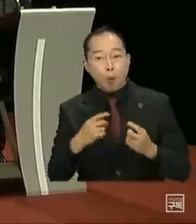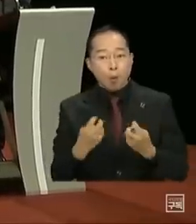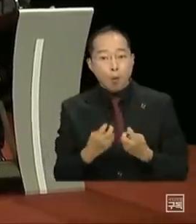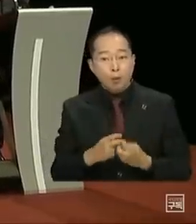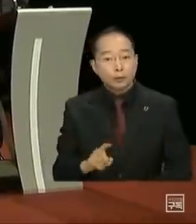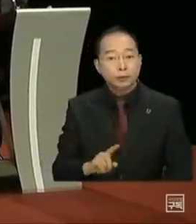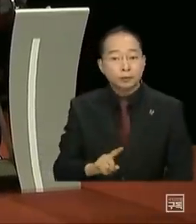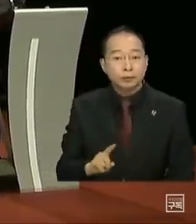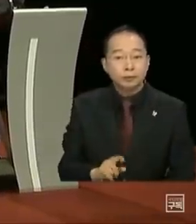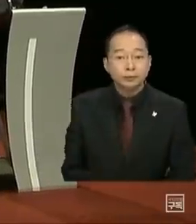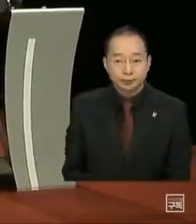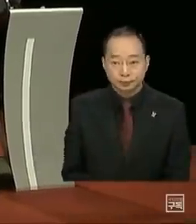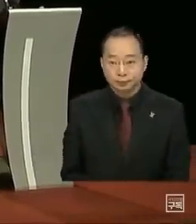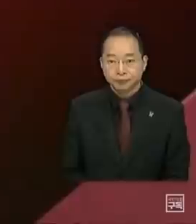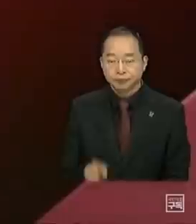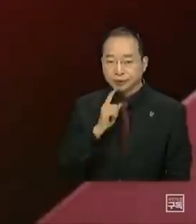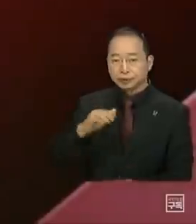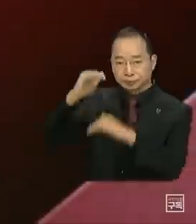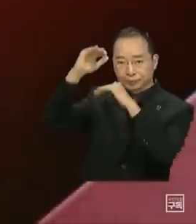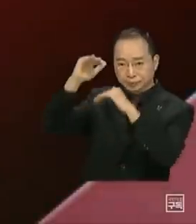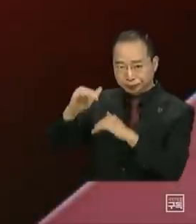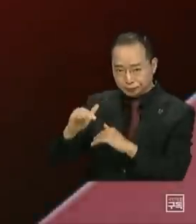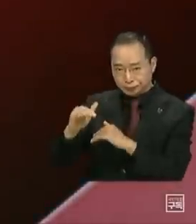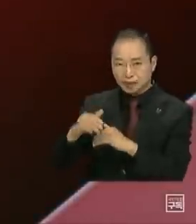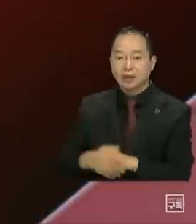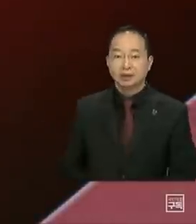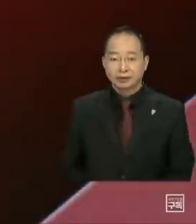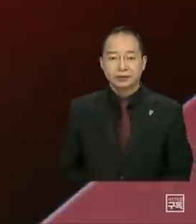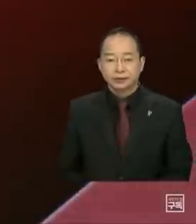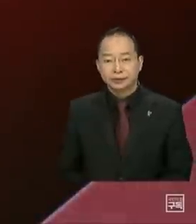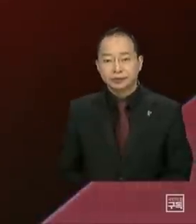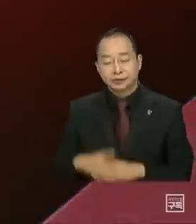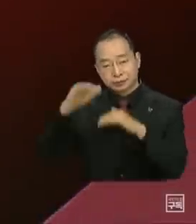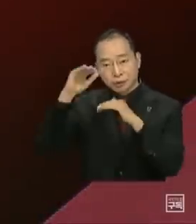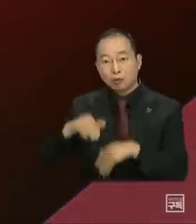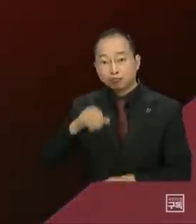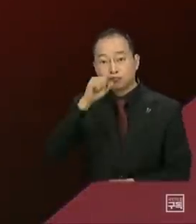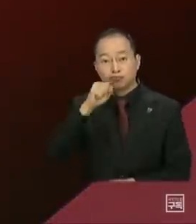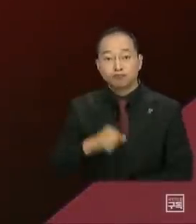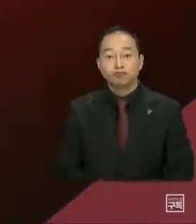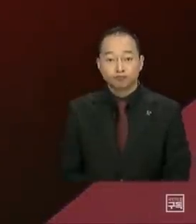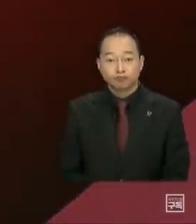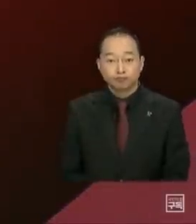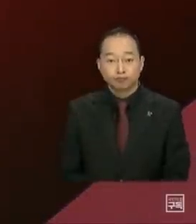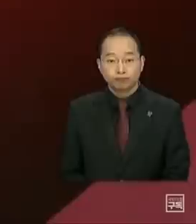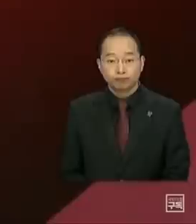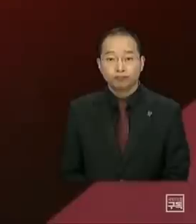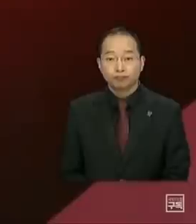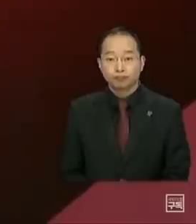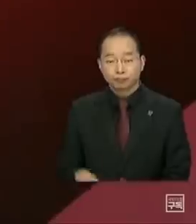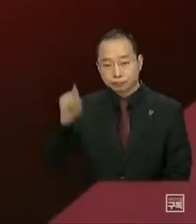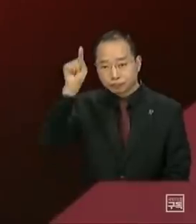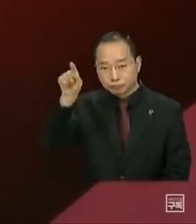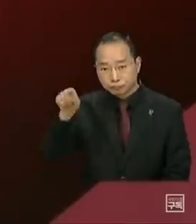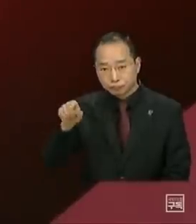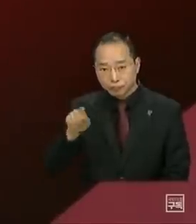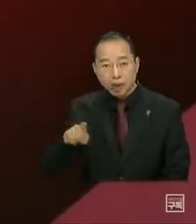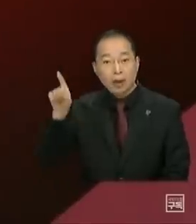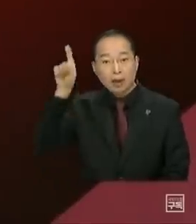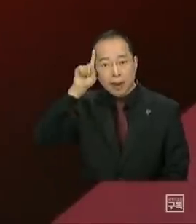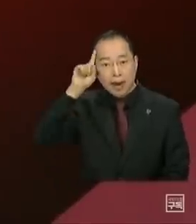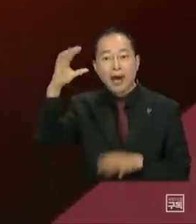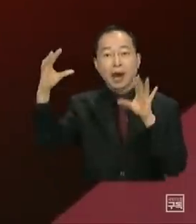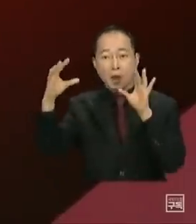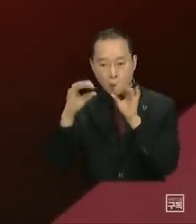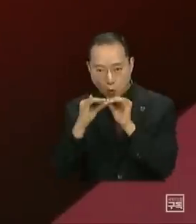되살리시겠습니까? 지금 말씀하신 정책이 아주 좋고요. 전부 동의합니다. 그런데 예.